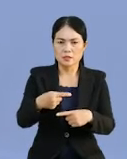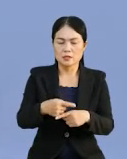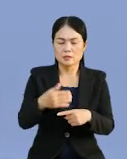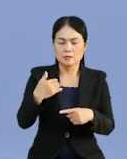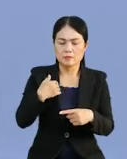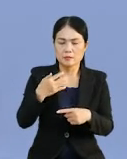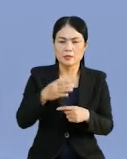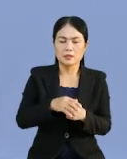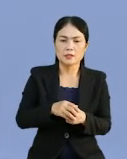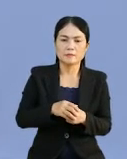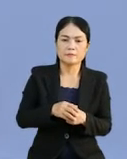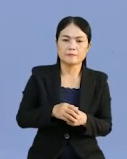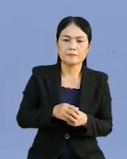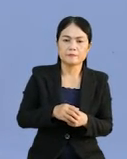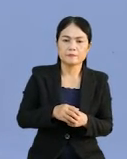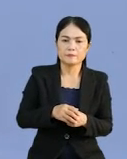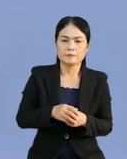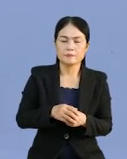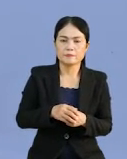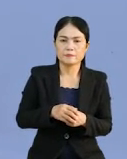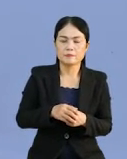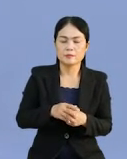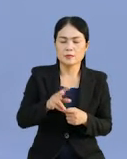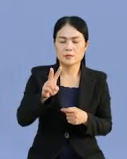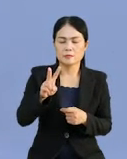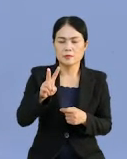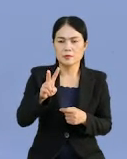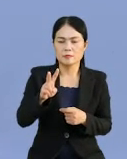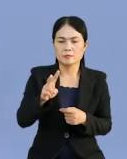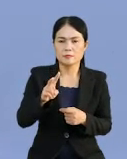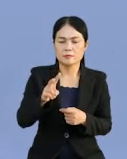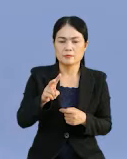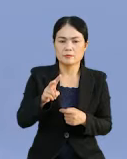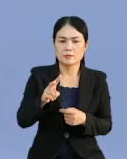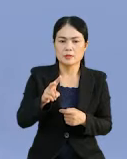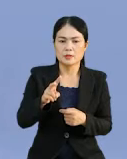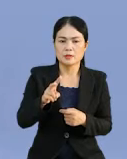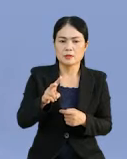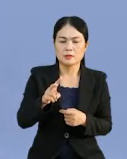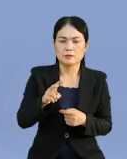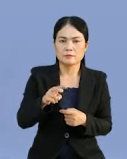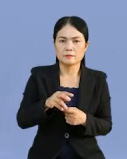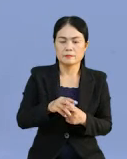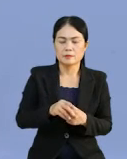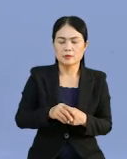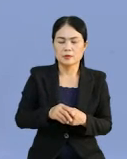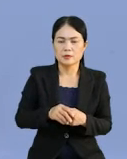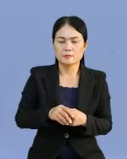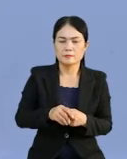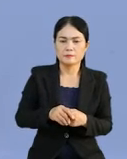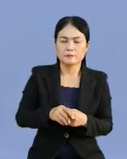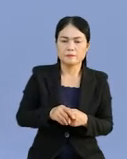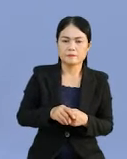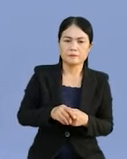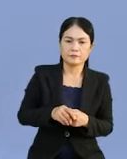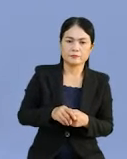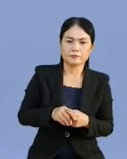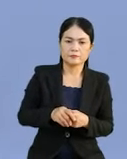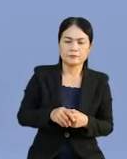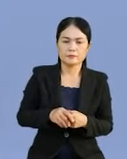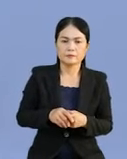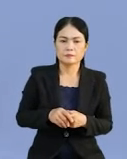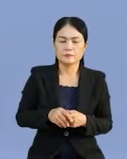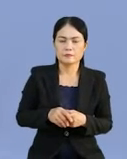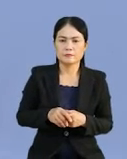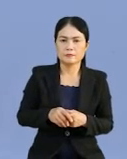poan. Chà. Pi poan. Nhưng chân. Pi poan. Màn hỏi con.